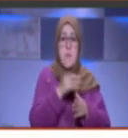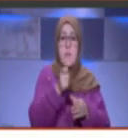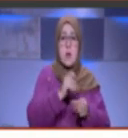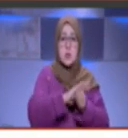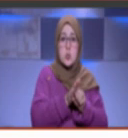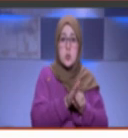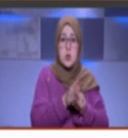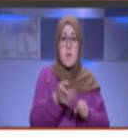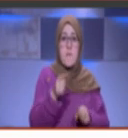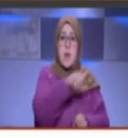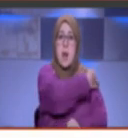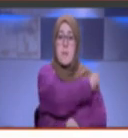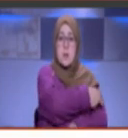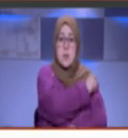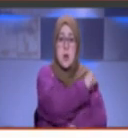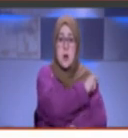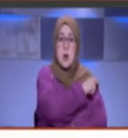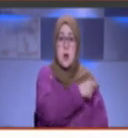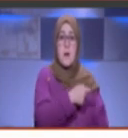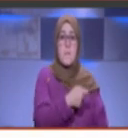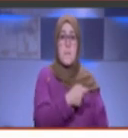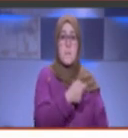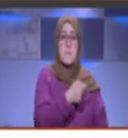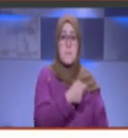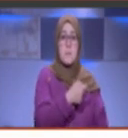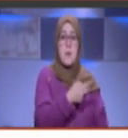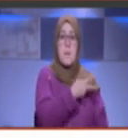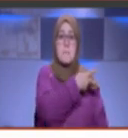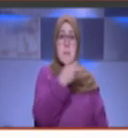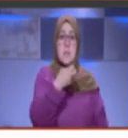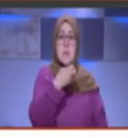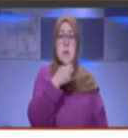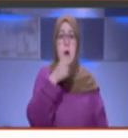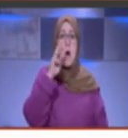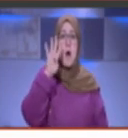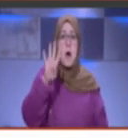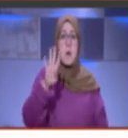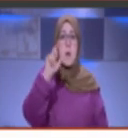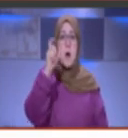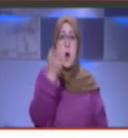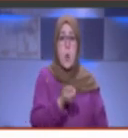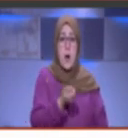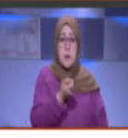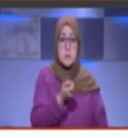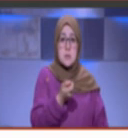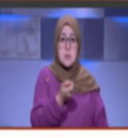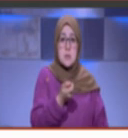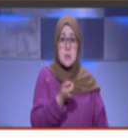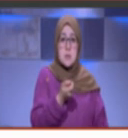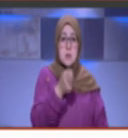في ألمانيا بواقع 254 حالة إلى